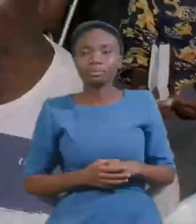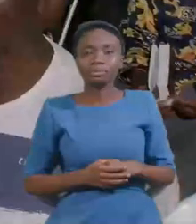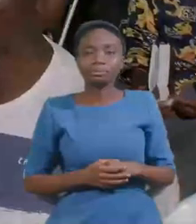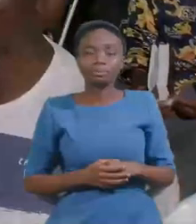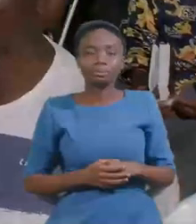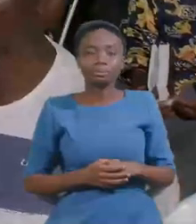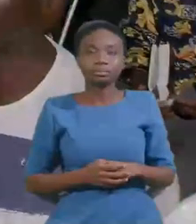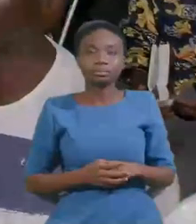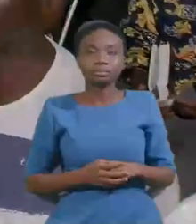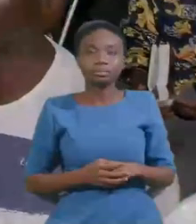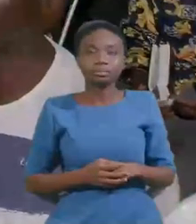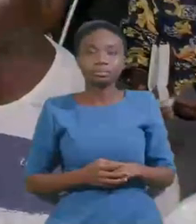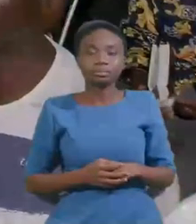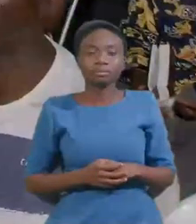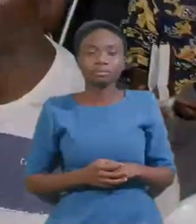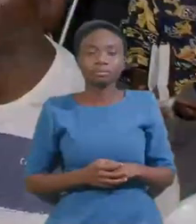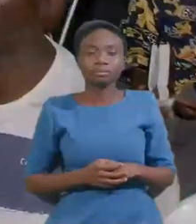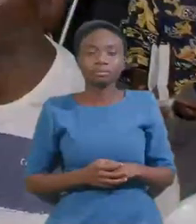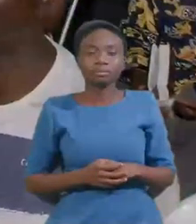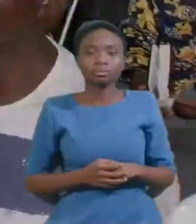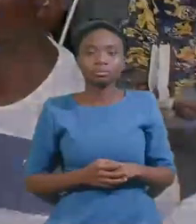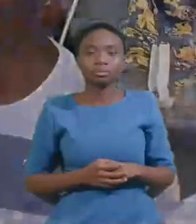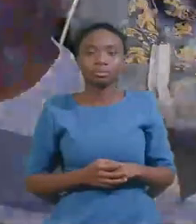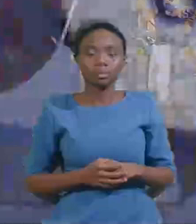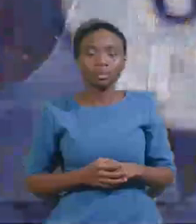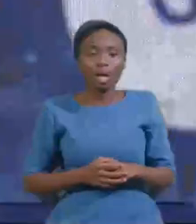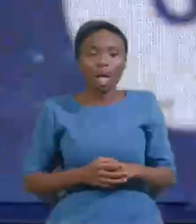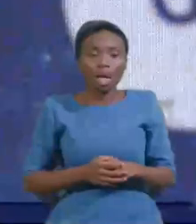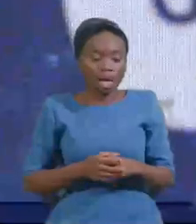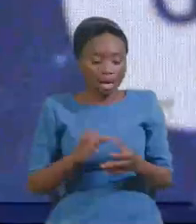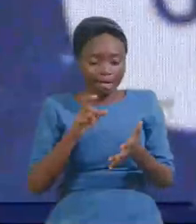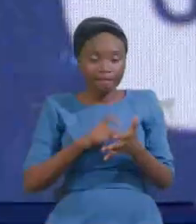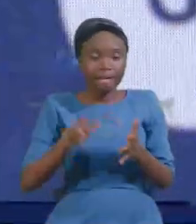Tout problème de ta vie, comme il entre, il va les enlever.